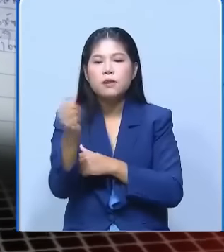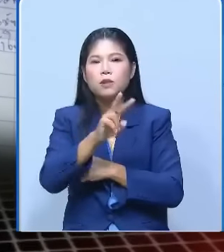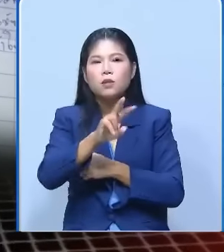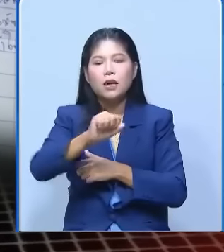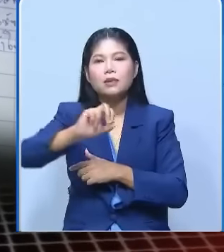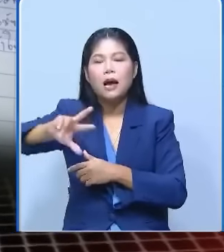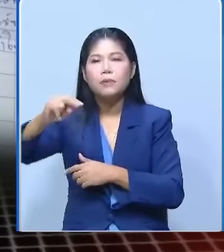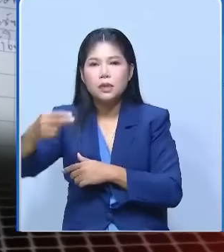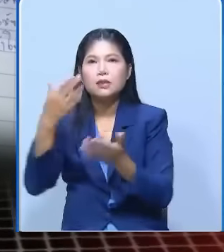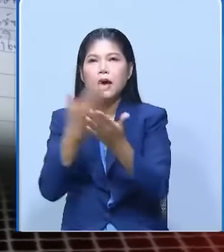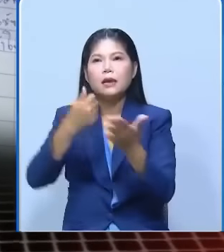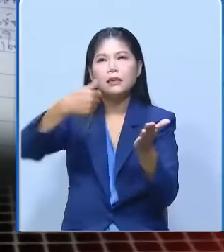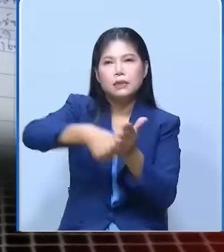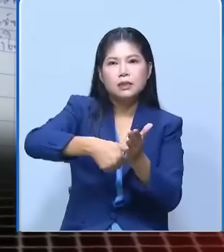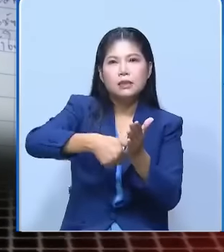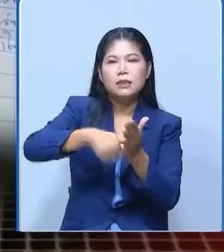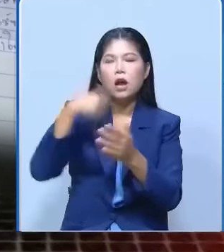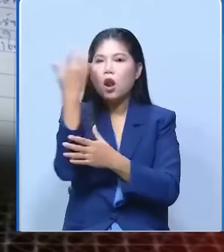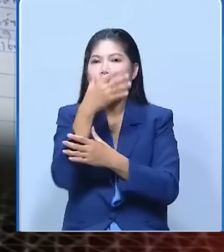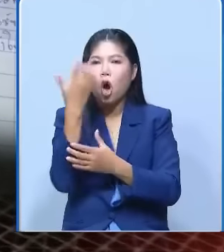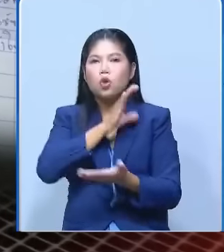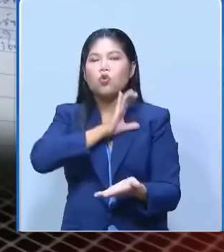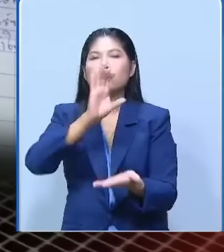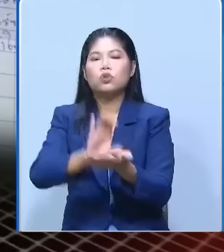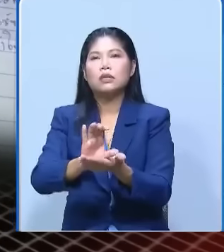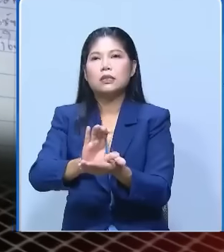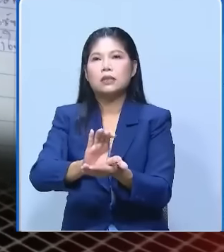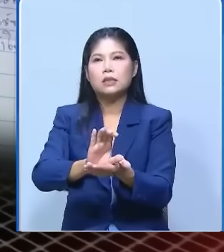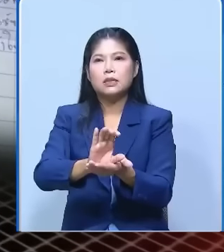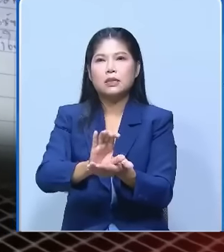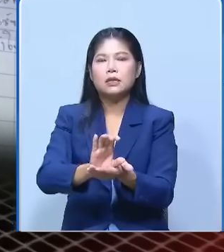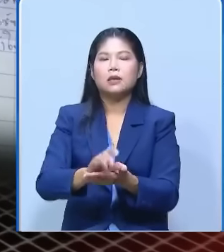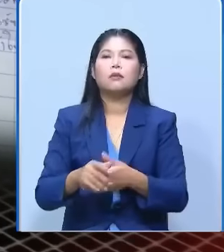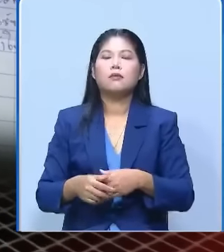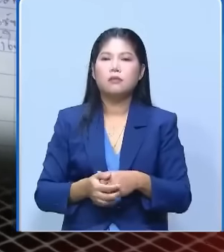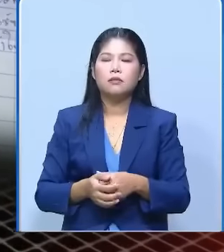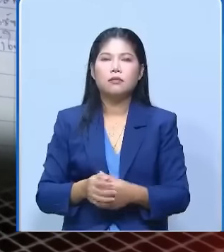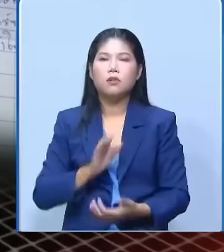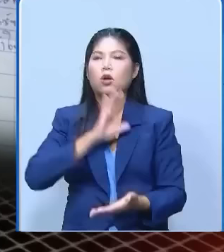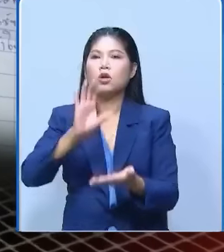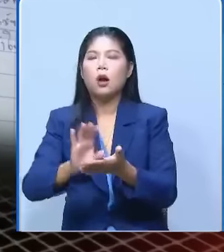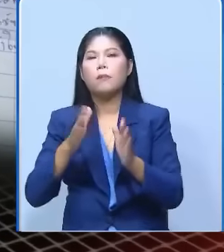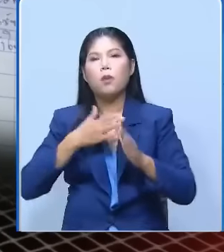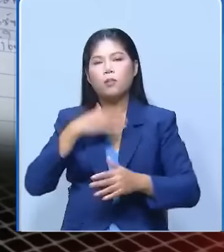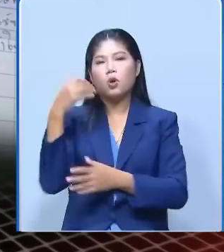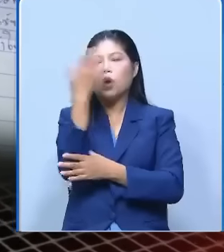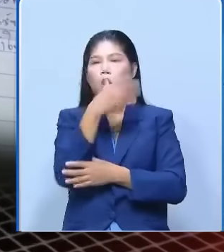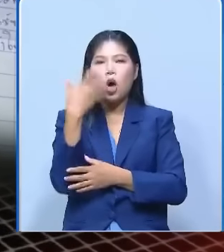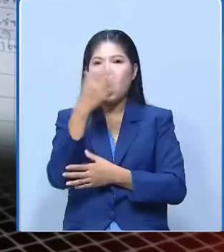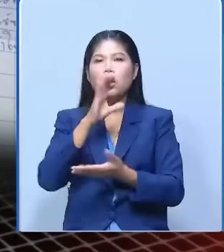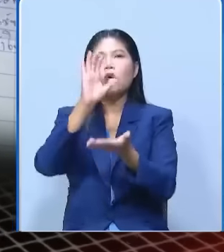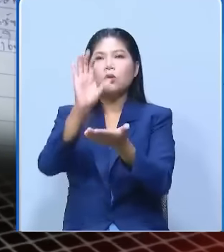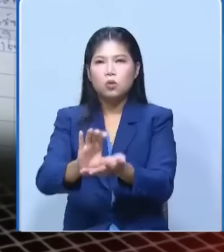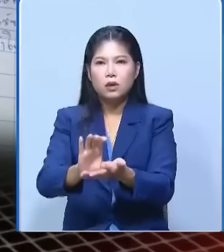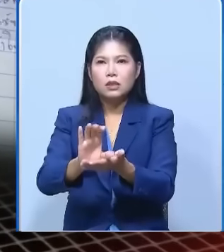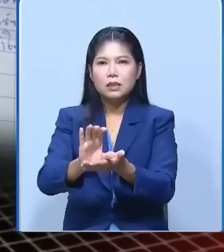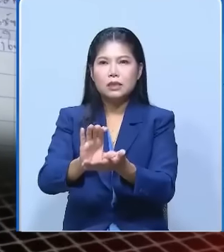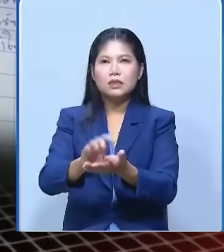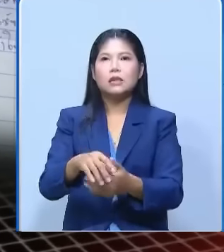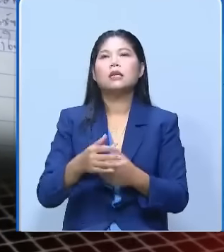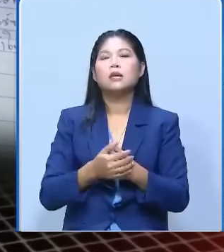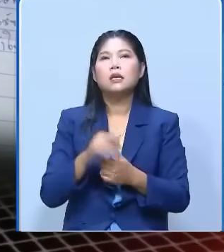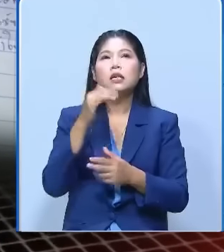คือเป็นหนี้ที่ถูกแก๊งคอลเซ็นเตอร์เนี่ยหลอกไปลงทุนนะคือเขาก็แฉหมดเลยนะว่าผมเนี่ยโดนหลอกลงทุนในแพลตฟอร์มที่มีชื่อว่า